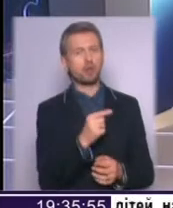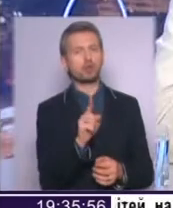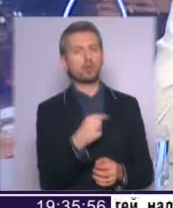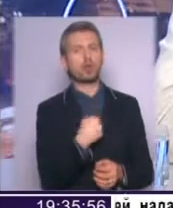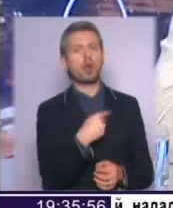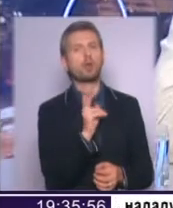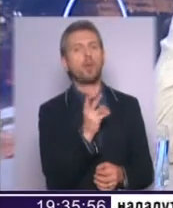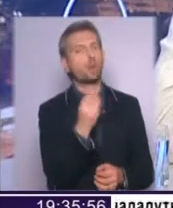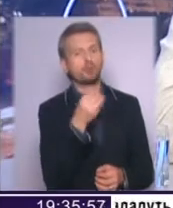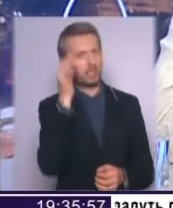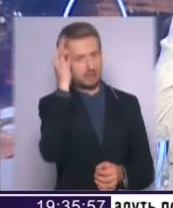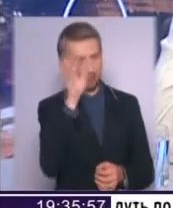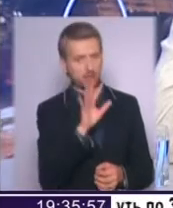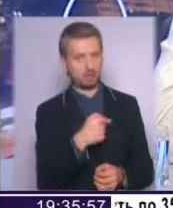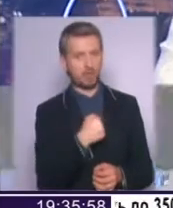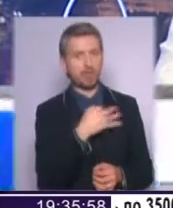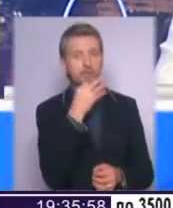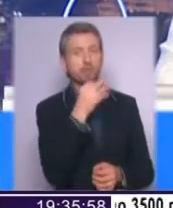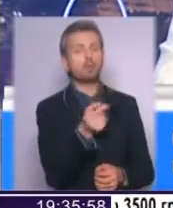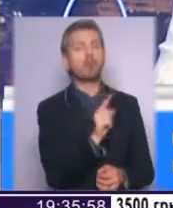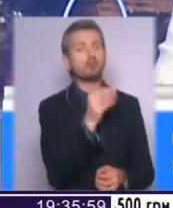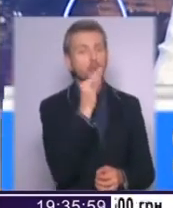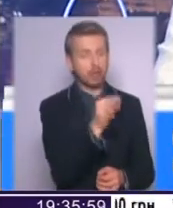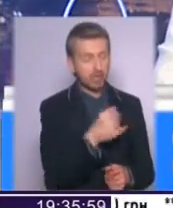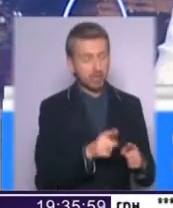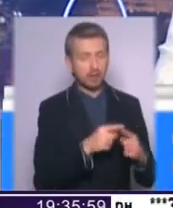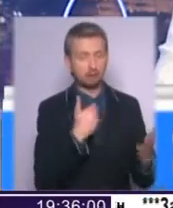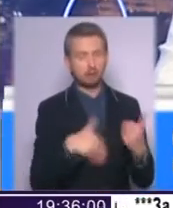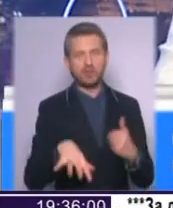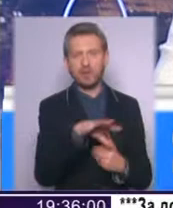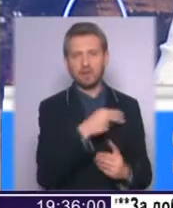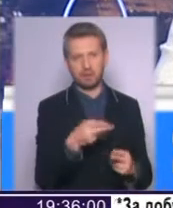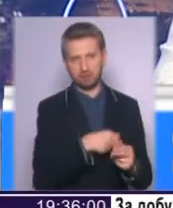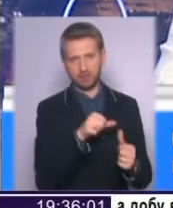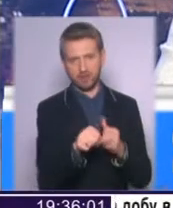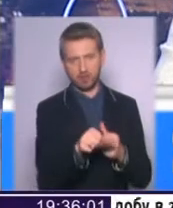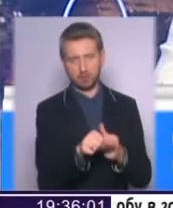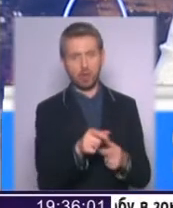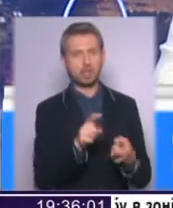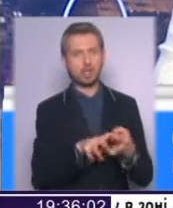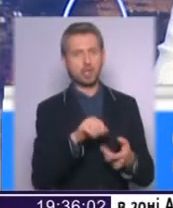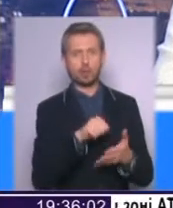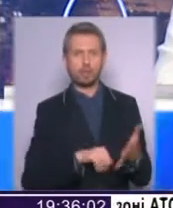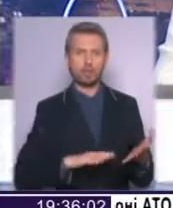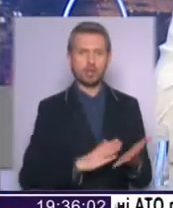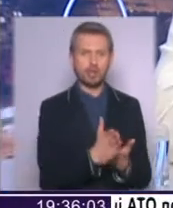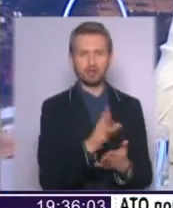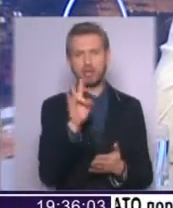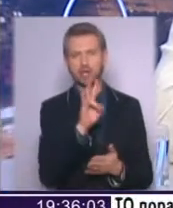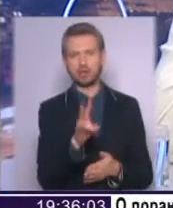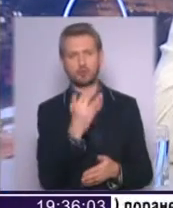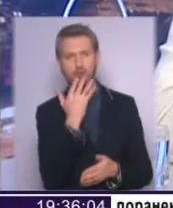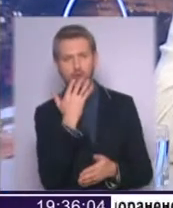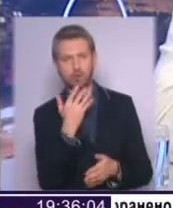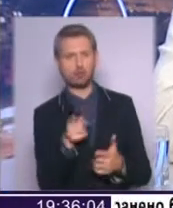згадав. Я відповів на те, які сказали. Це стосується всіх без винятку. Незалежно від політичної, релігійної, національної чи